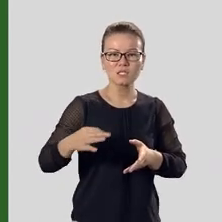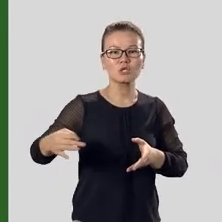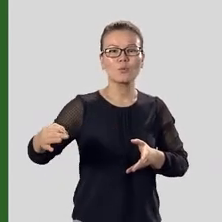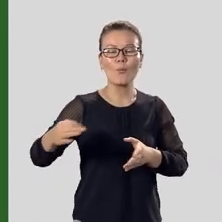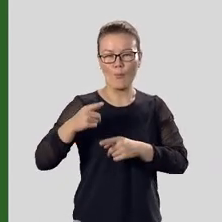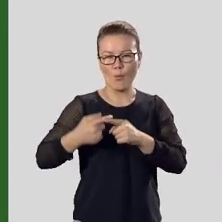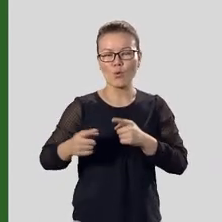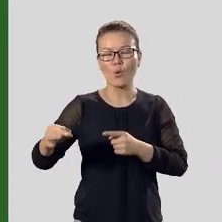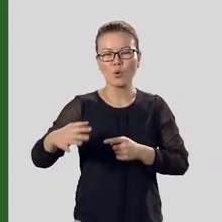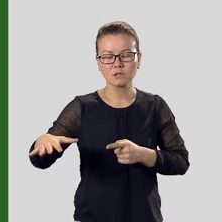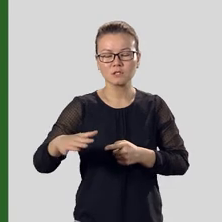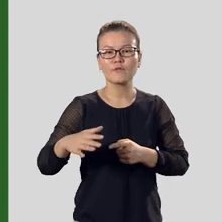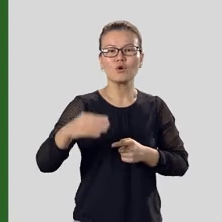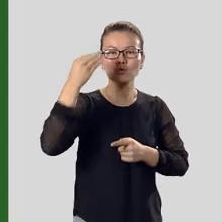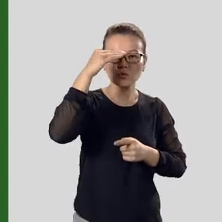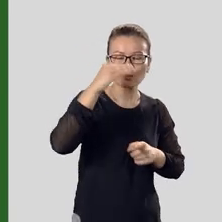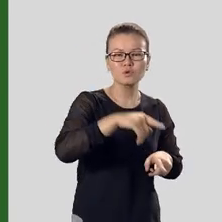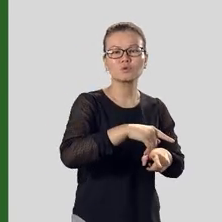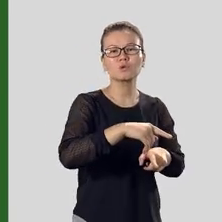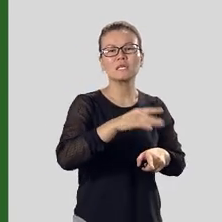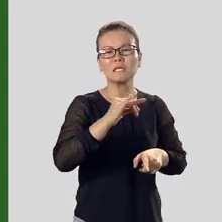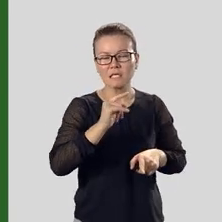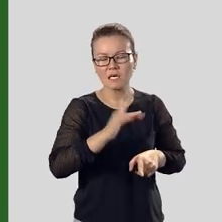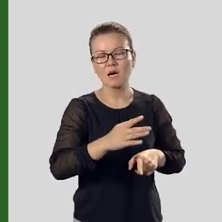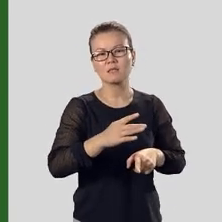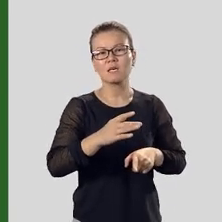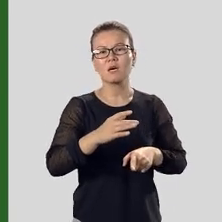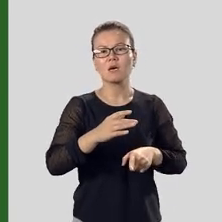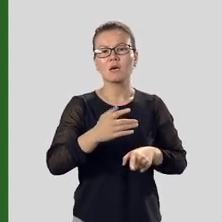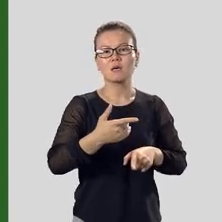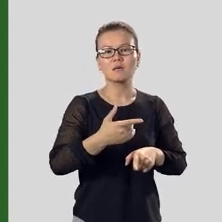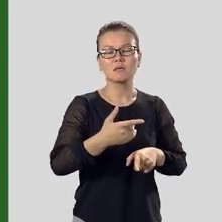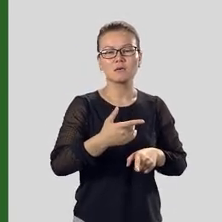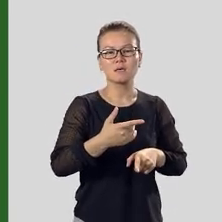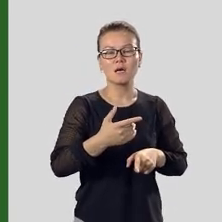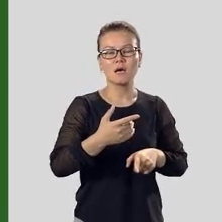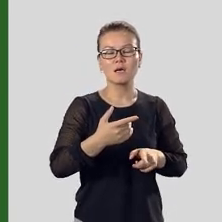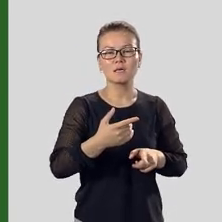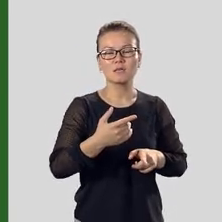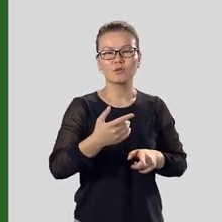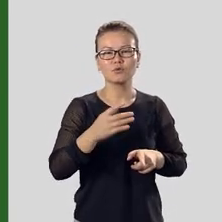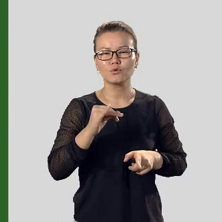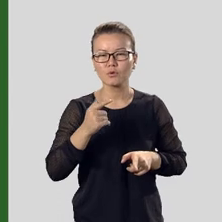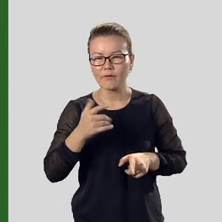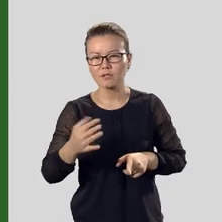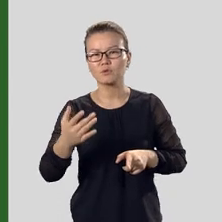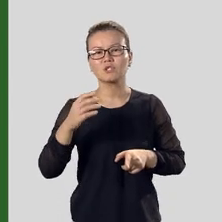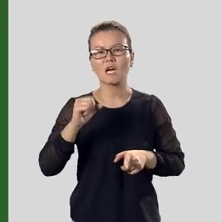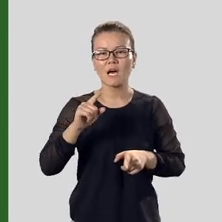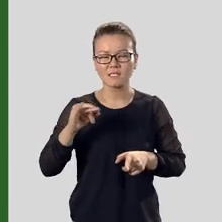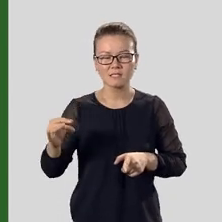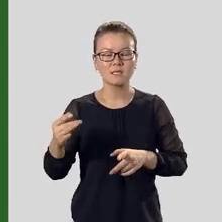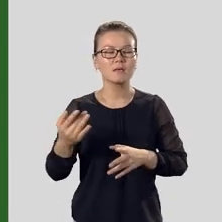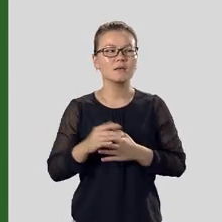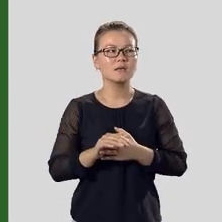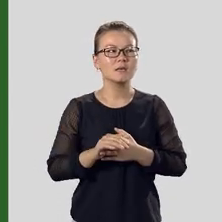полуостров, Турцию, Иран, страны Юго-Восточной и Средней Азии, выходит к